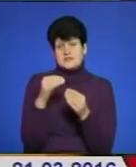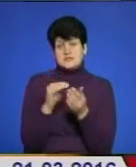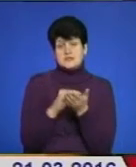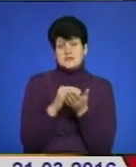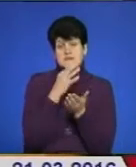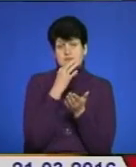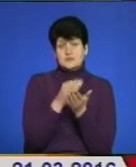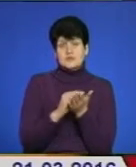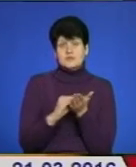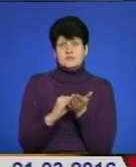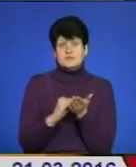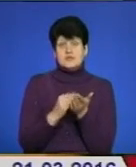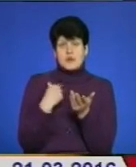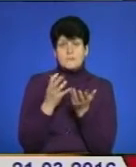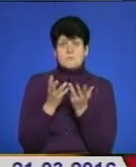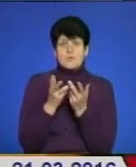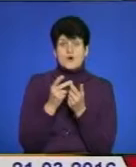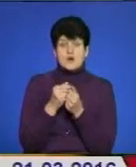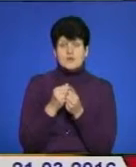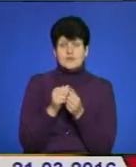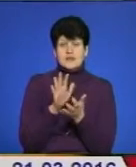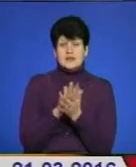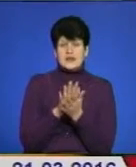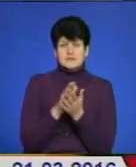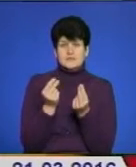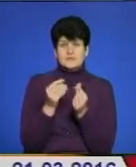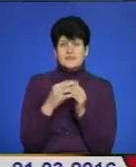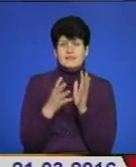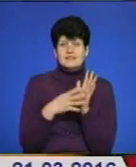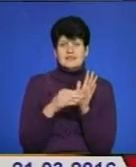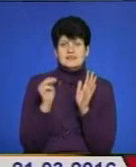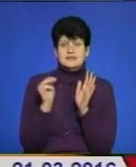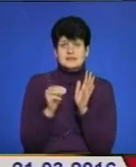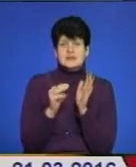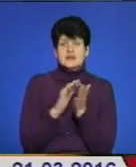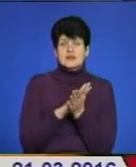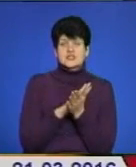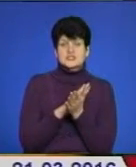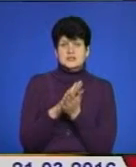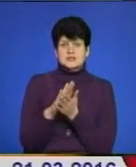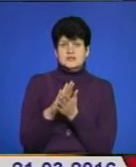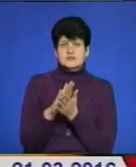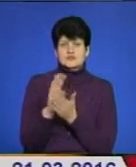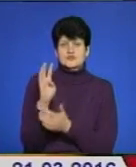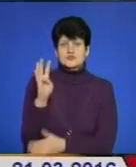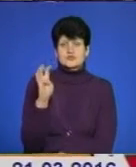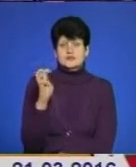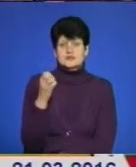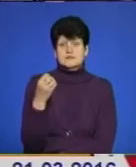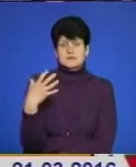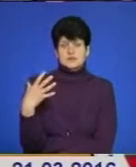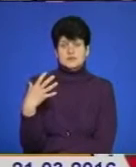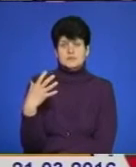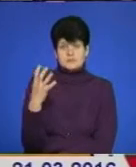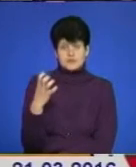Чисто. Ну, я порахував і вийшло грязними 19 тисяч, а чистими 14 500. Правильно.